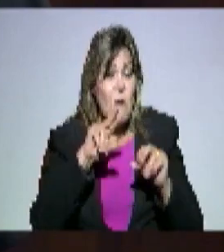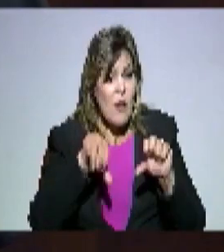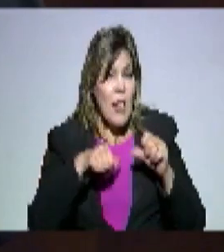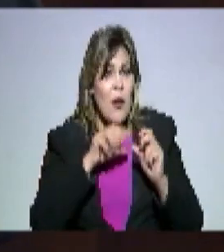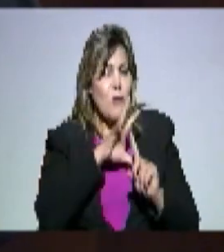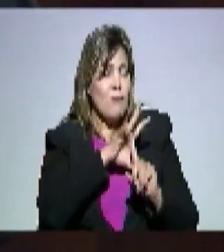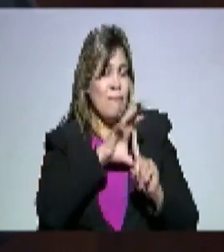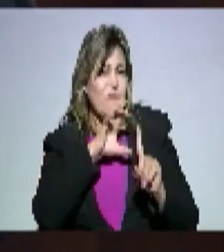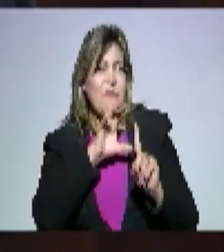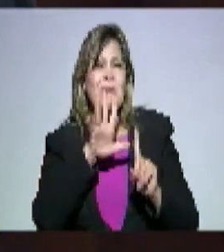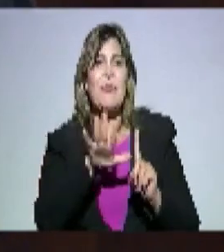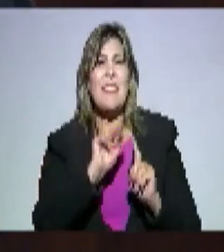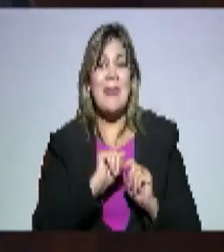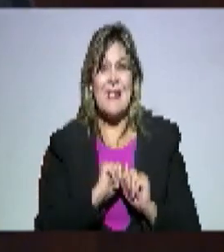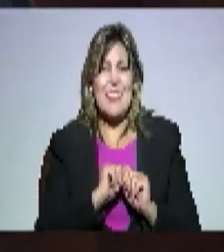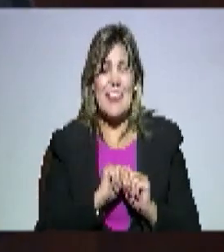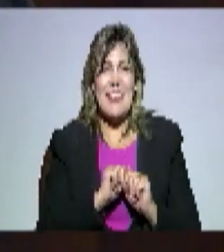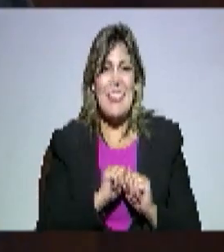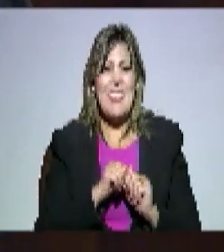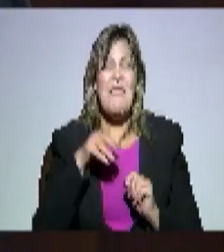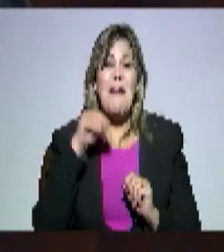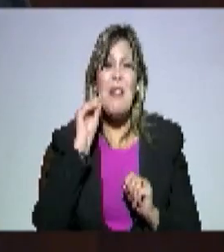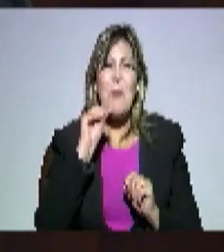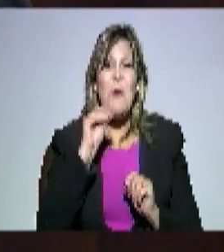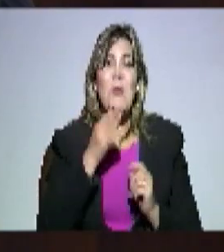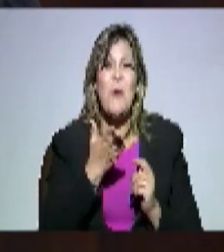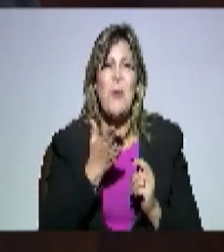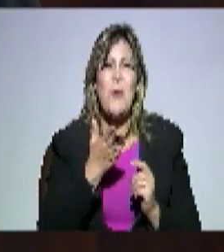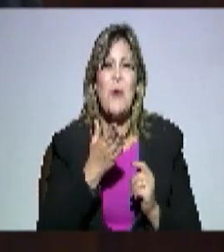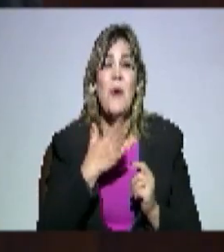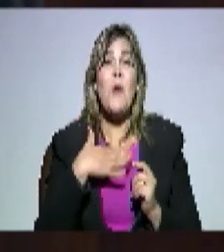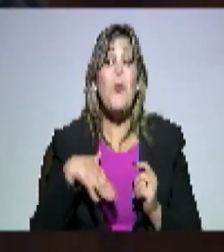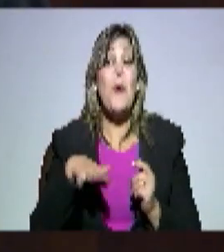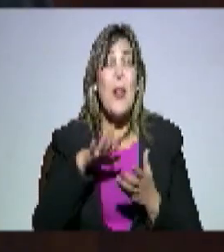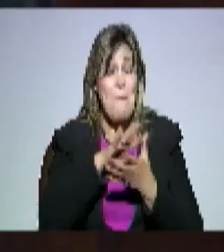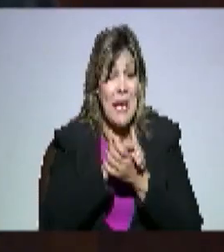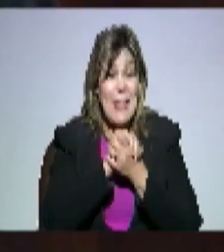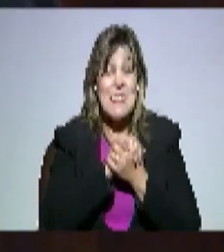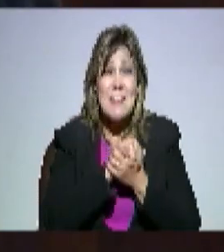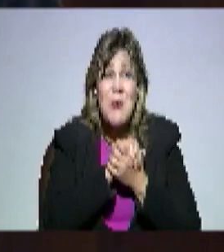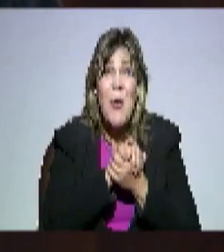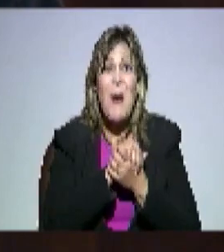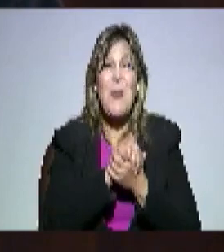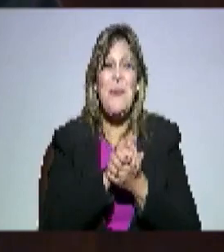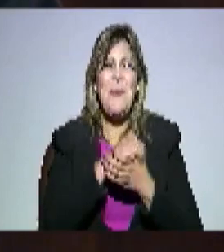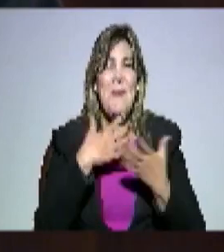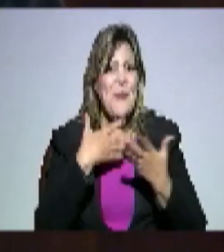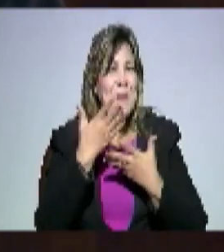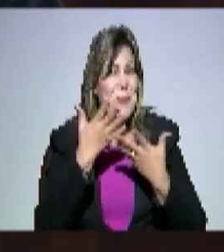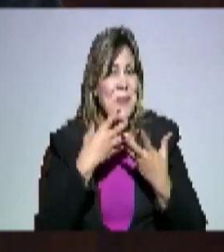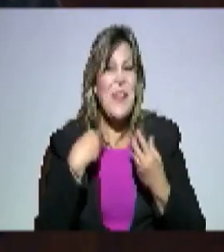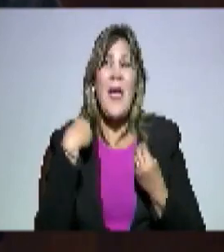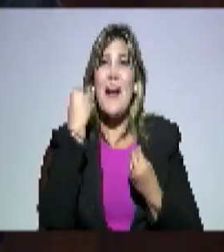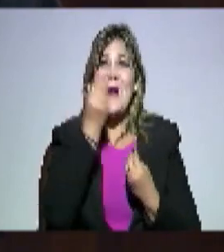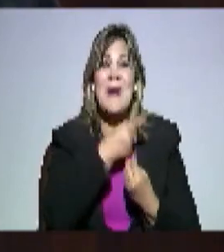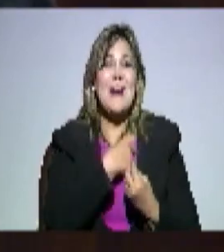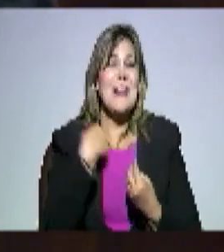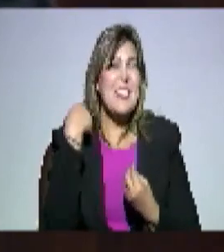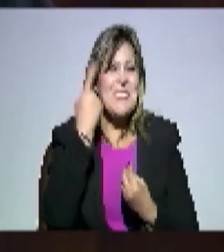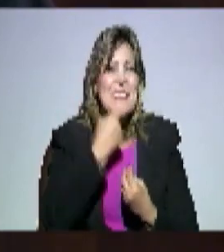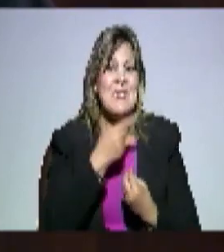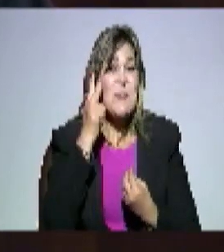وتحب ربنا فاقول لحضراتكم كده كل ما نتصاحب على القديسين نعرف يارم ونعيش حياتهم